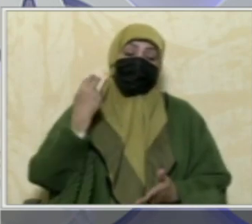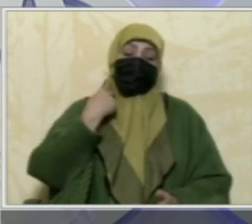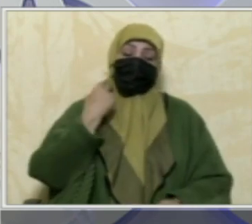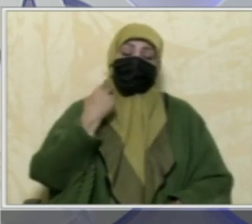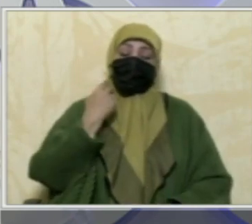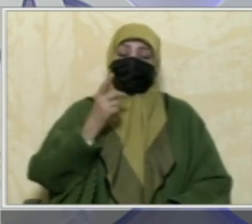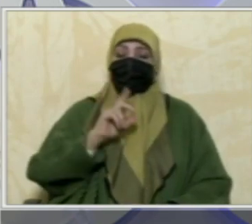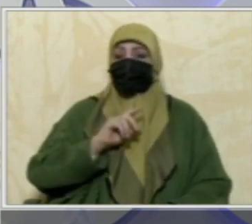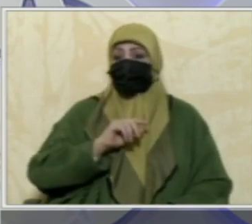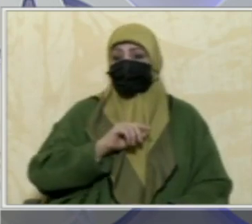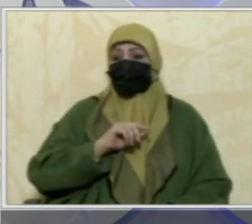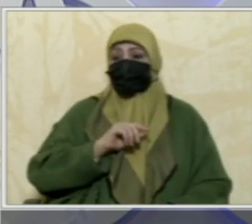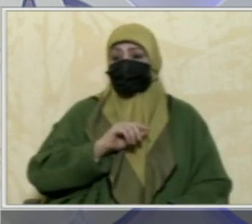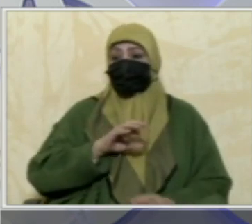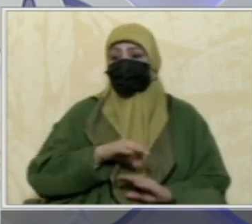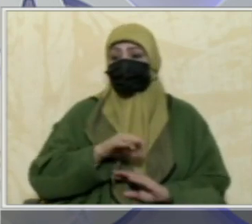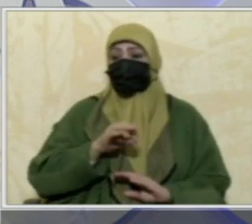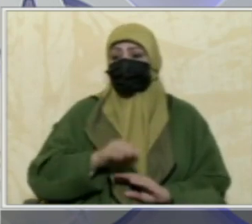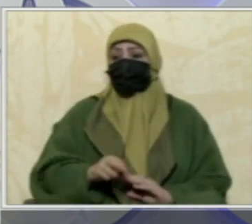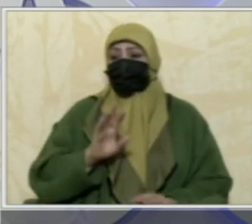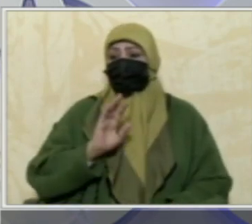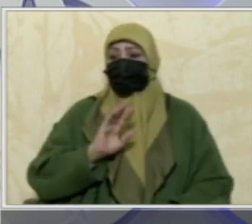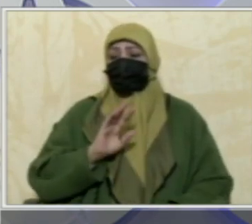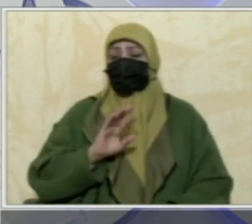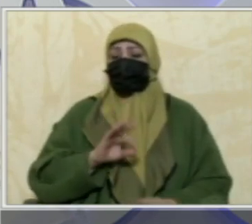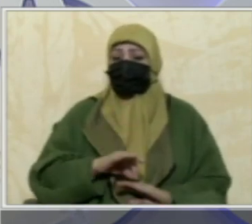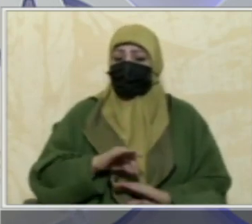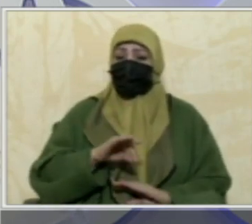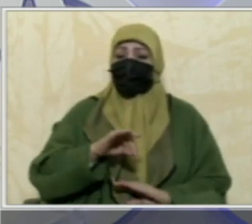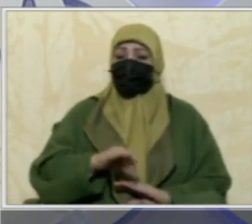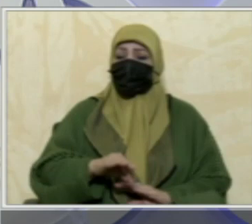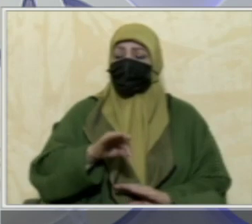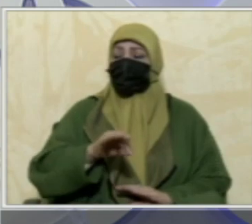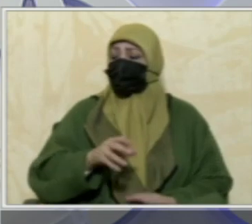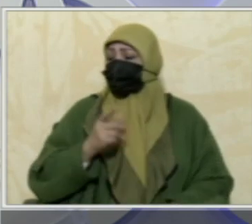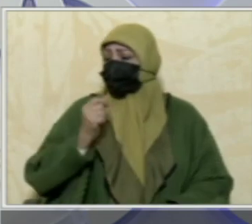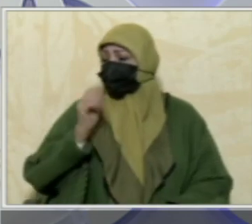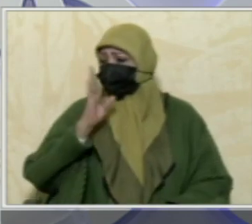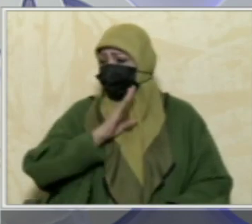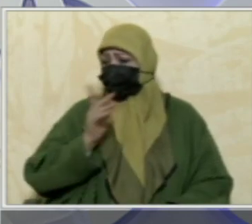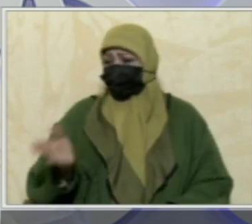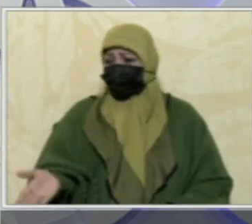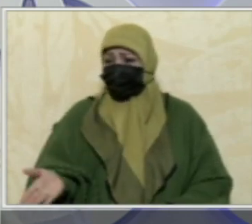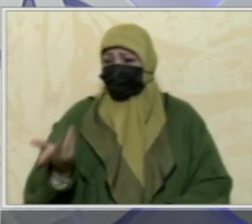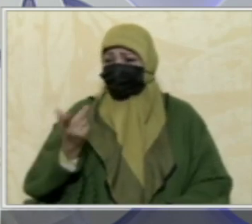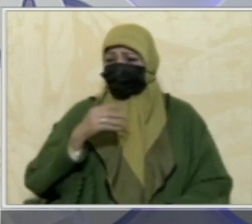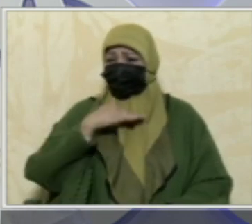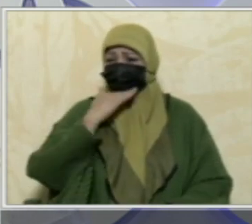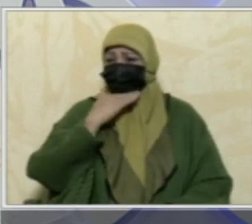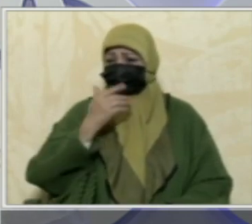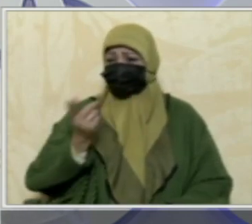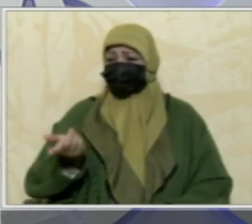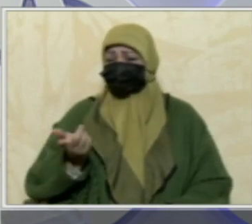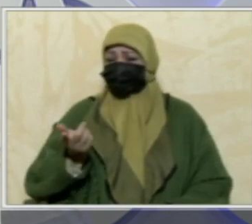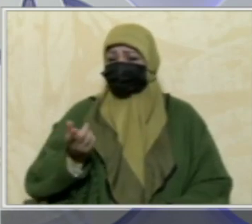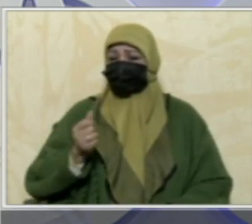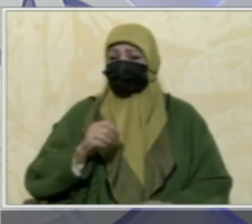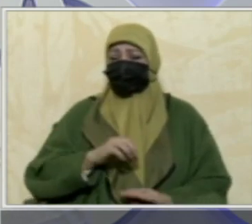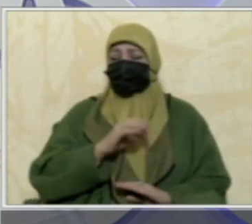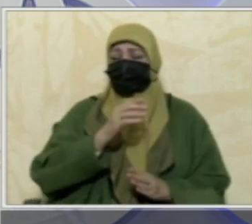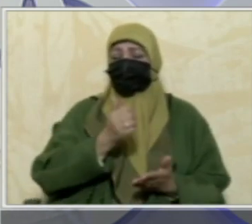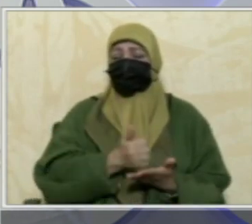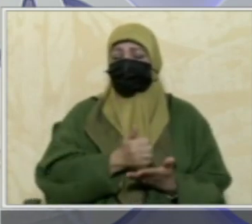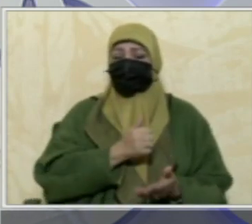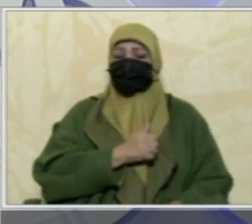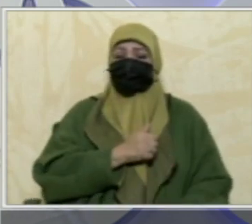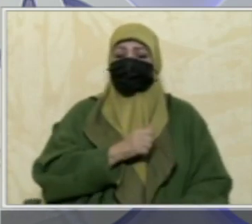ابتداء انت تعلم انك غير قادر على السداد هنا انا اندب الاقارب